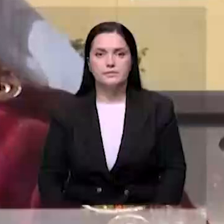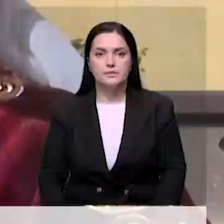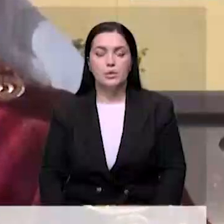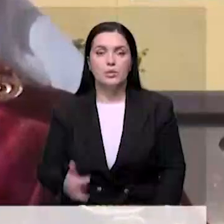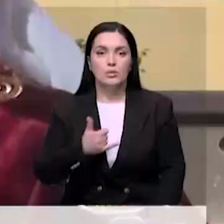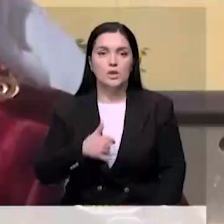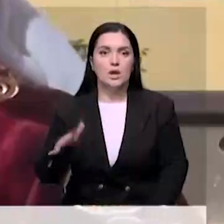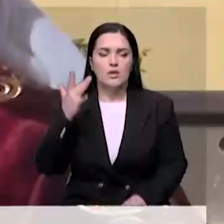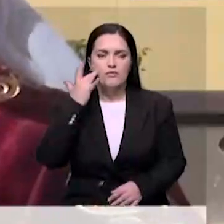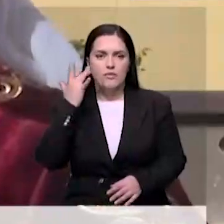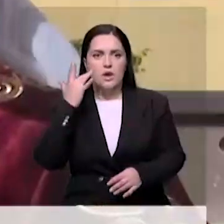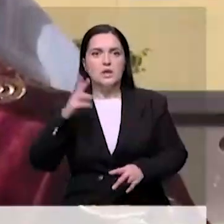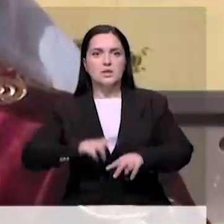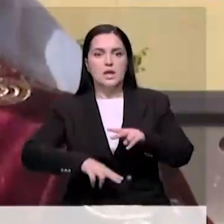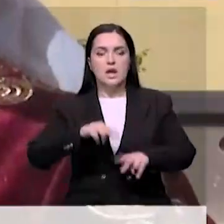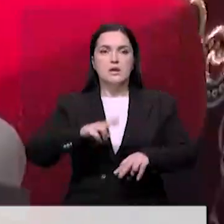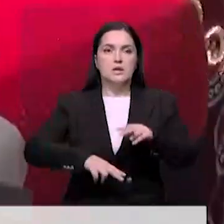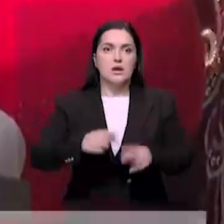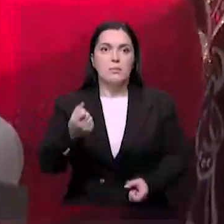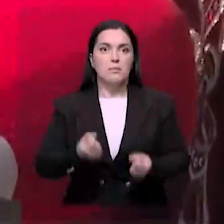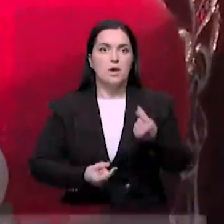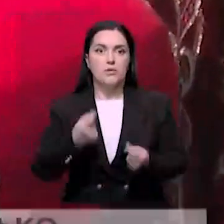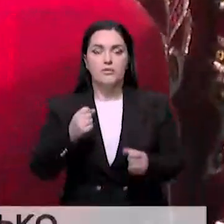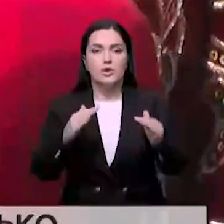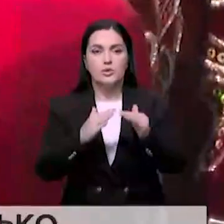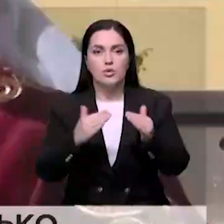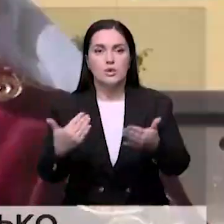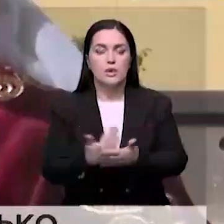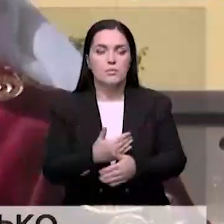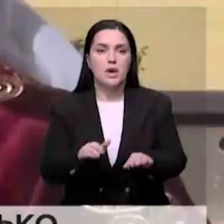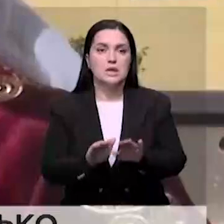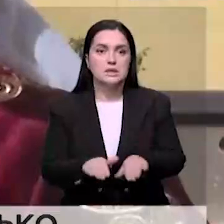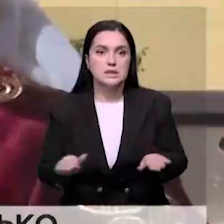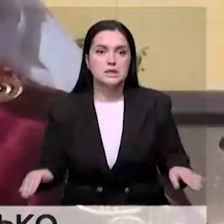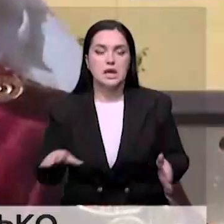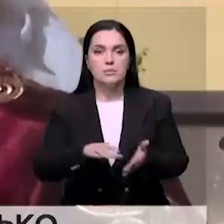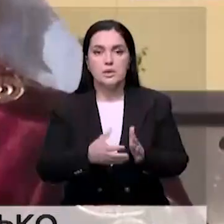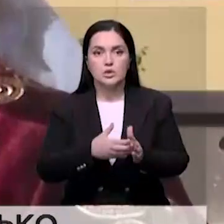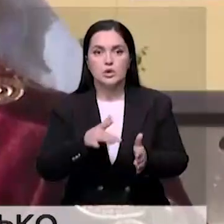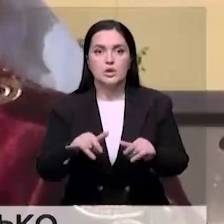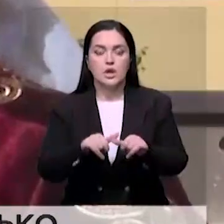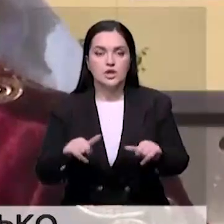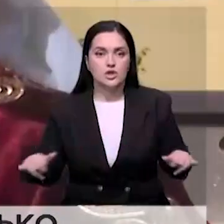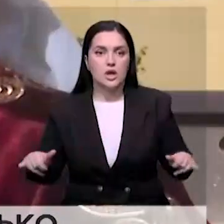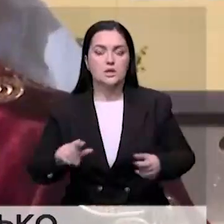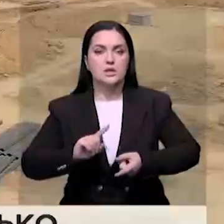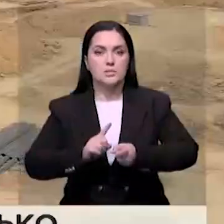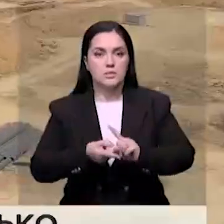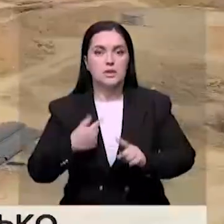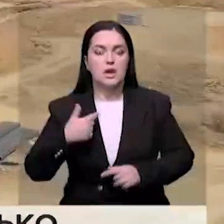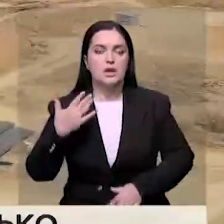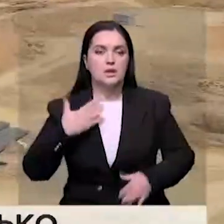нашем районе постоянно идет строительство, появляются новые дома, делают детские площадки. Город расширяется, меняется. Это